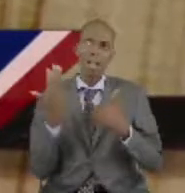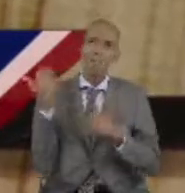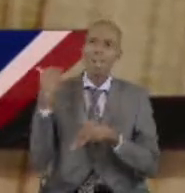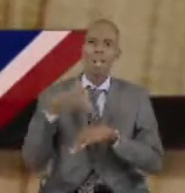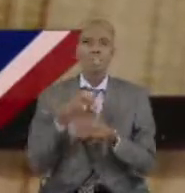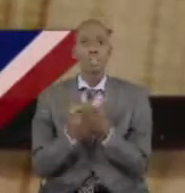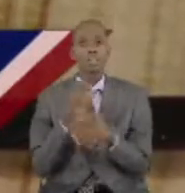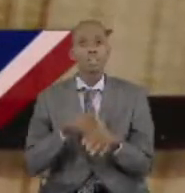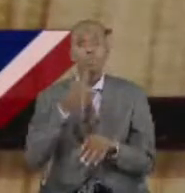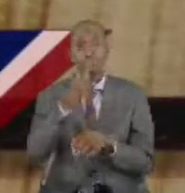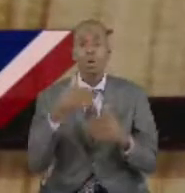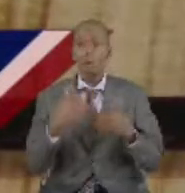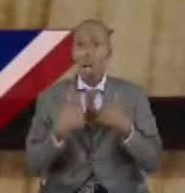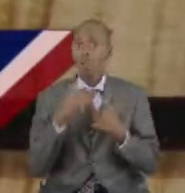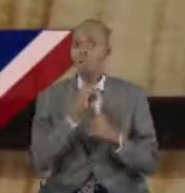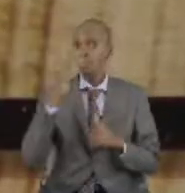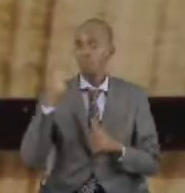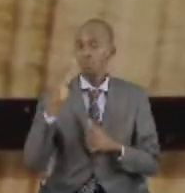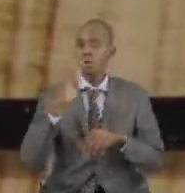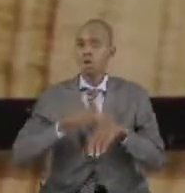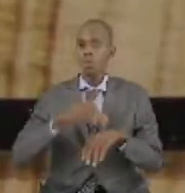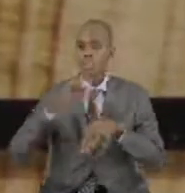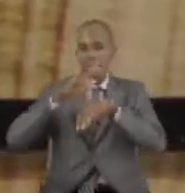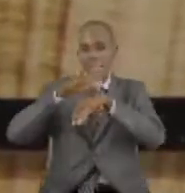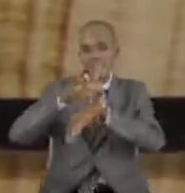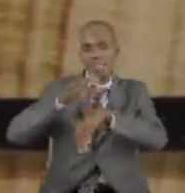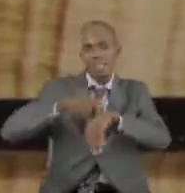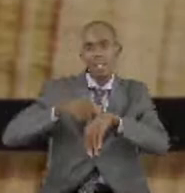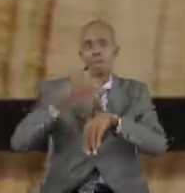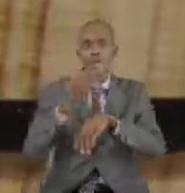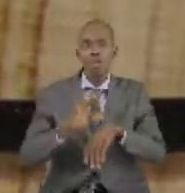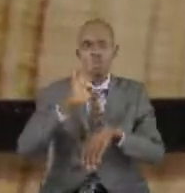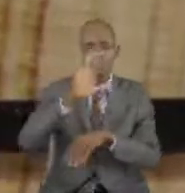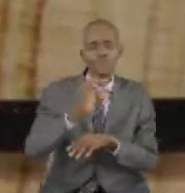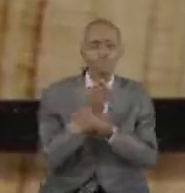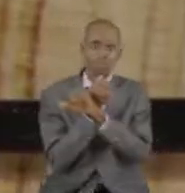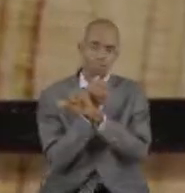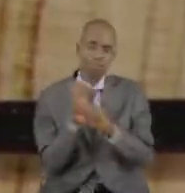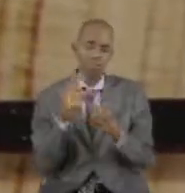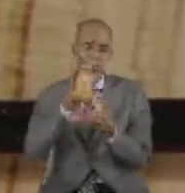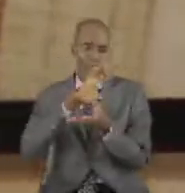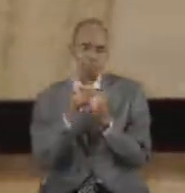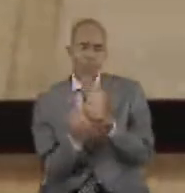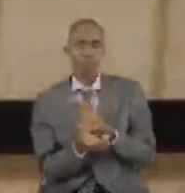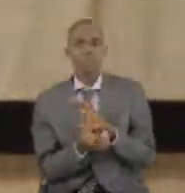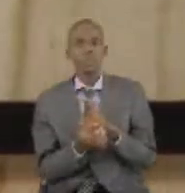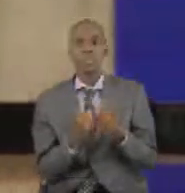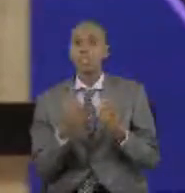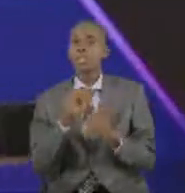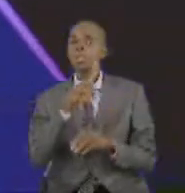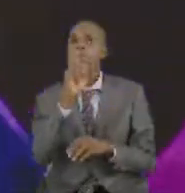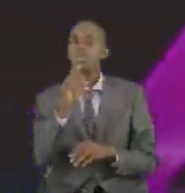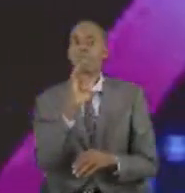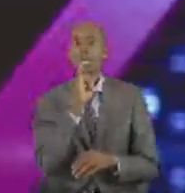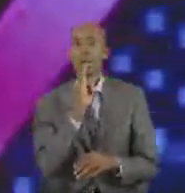avez eu un ce temps là vous avez le témoignage de la première bla père paierions la période primaire de votre conversion et